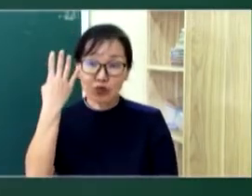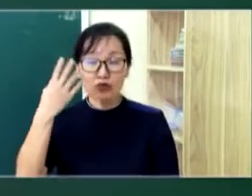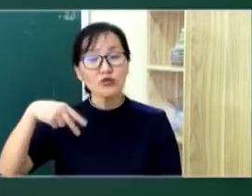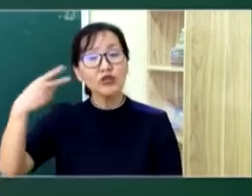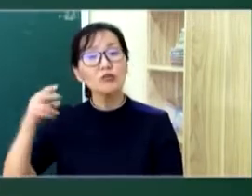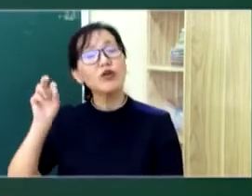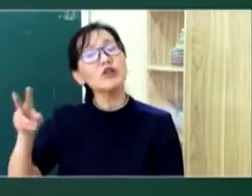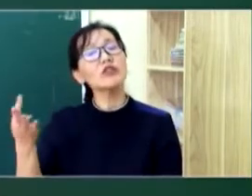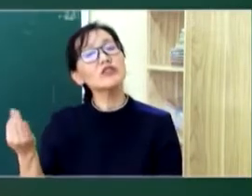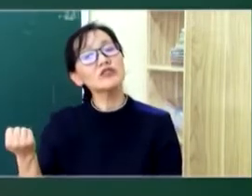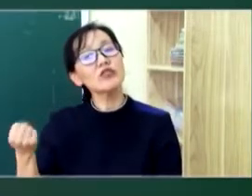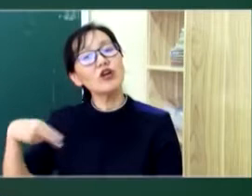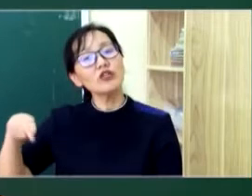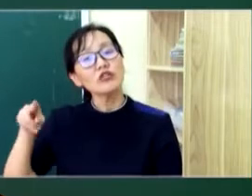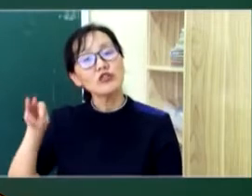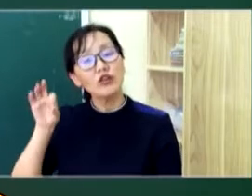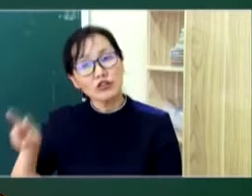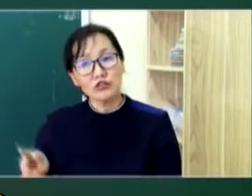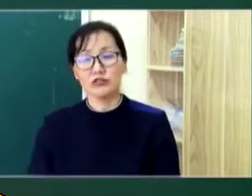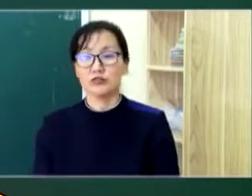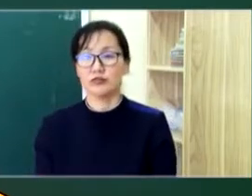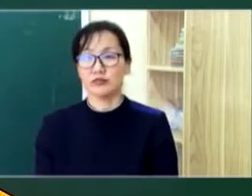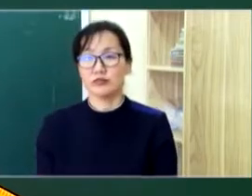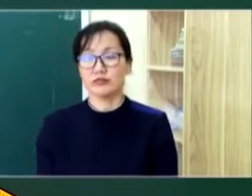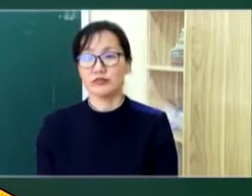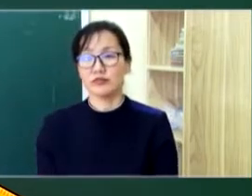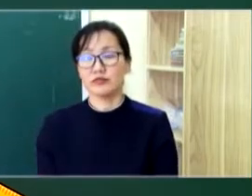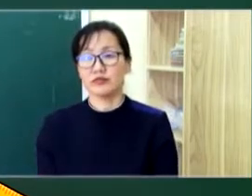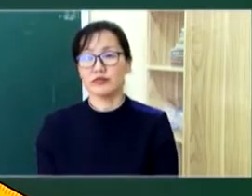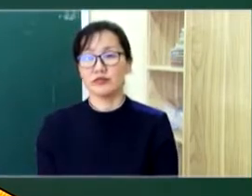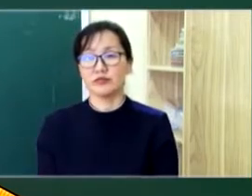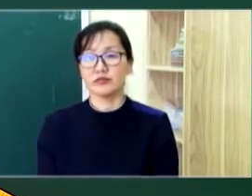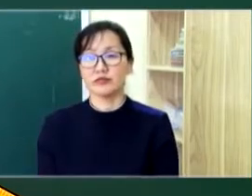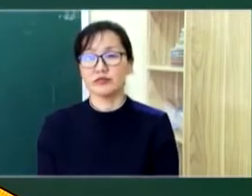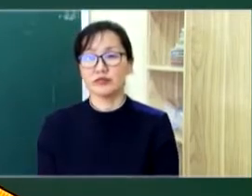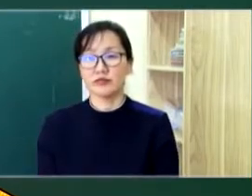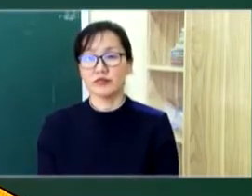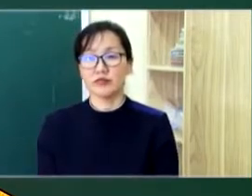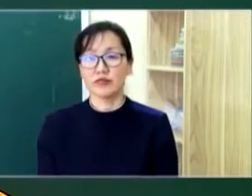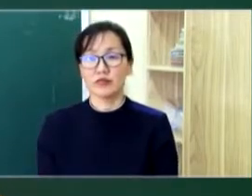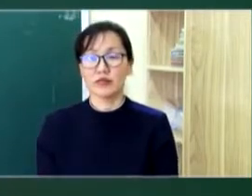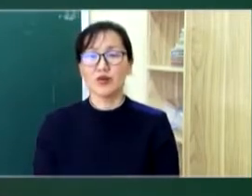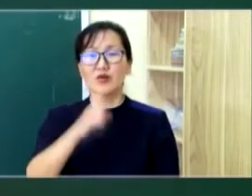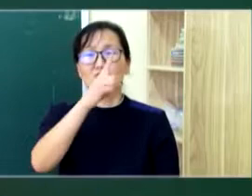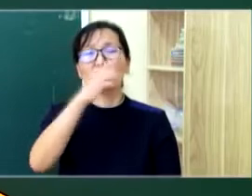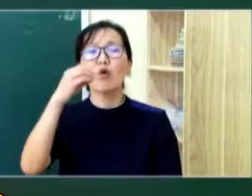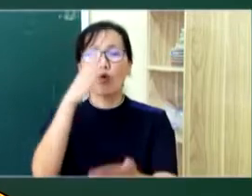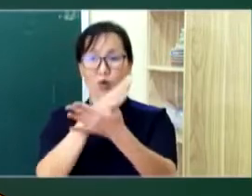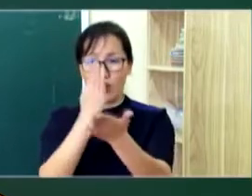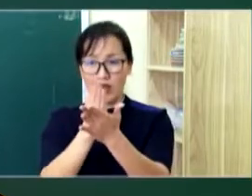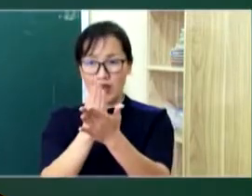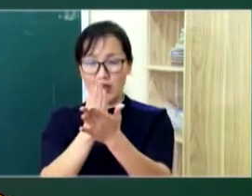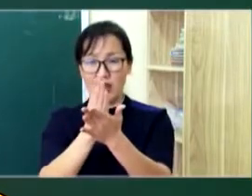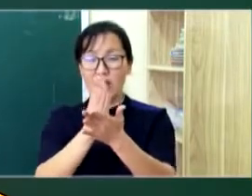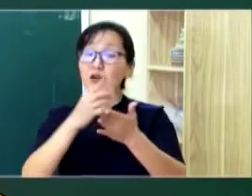100-ийн хэсгээр томилъё. За 100-ийн хэсэг гэсэн учраас бутархан хэсэгт байна. 100-ийн хэсэгт маань 8-ийн цифр байж